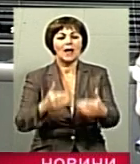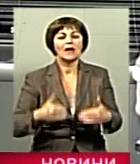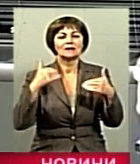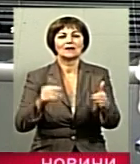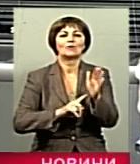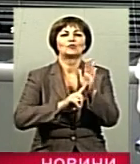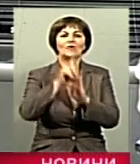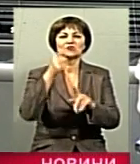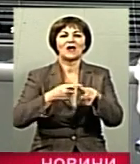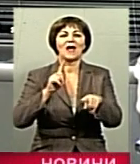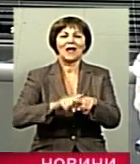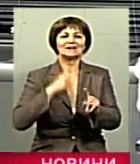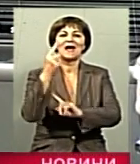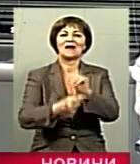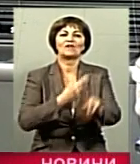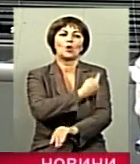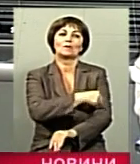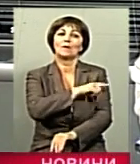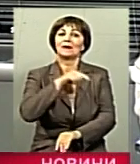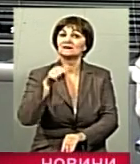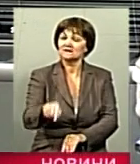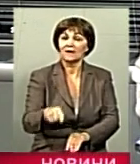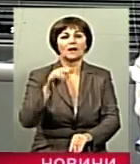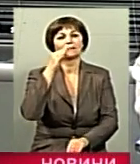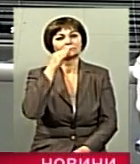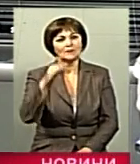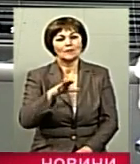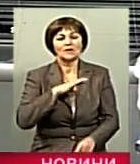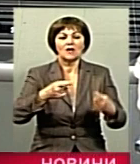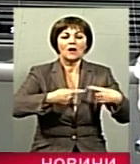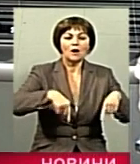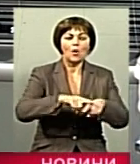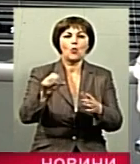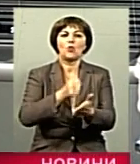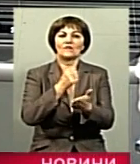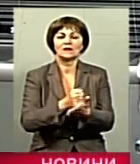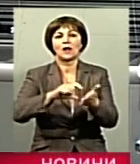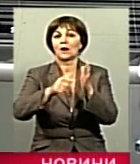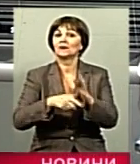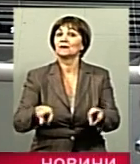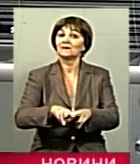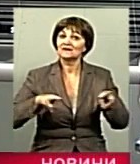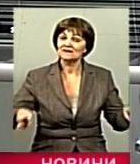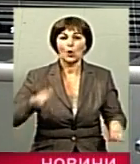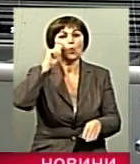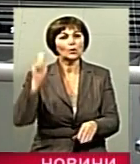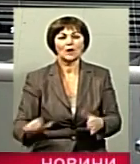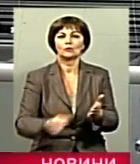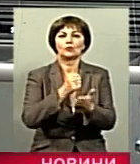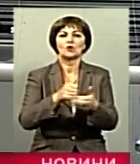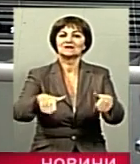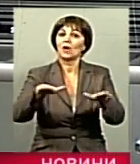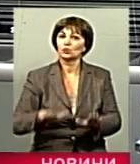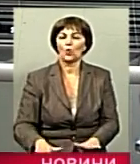впровадження медичної реформи в Україні. Нагадаємо, що госпітальні округи формувались на підставі ухваленої Кабінетом міністрів України постанови